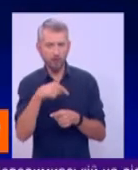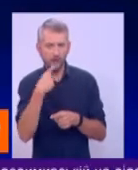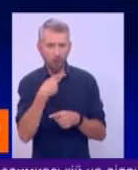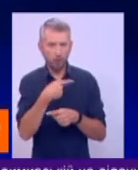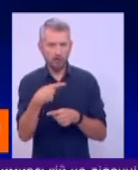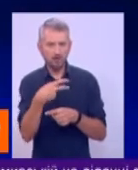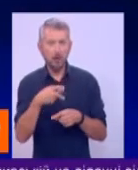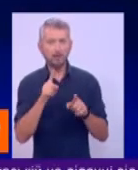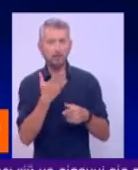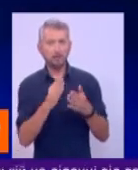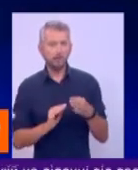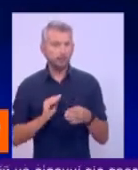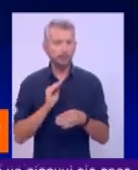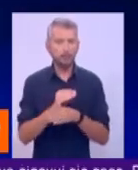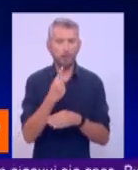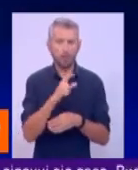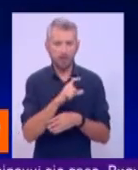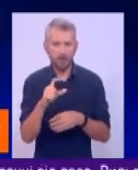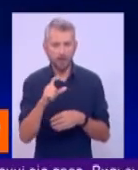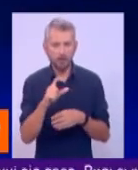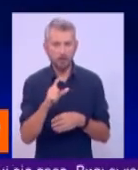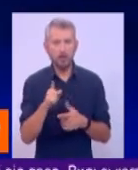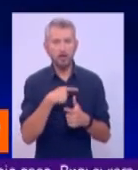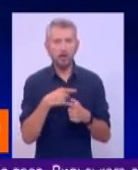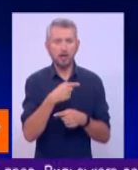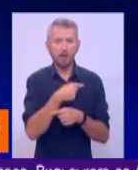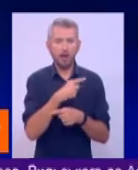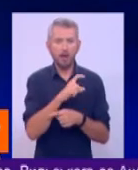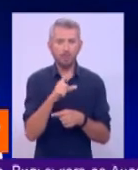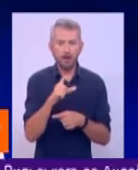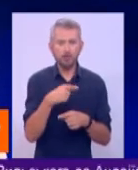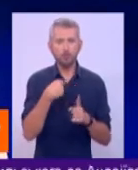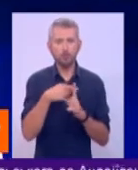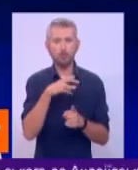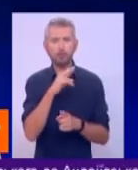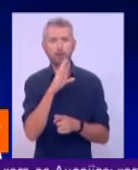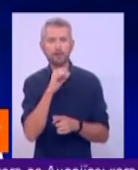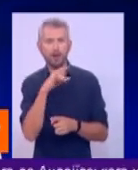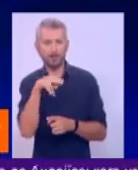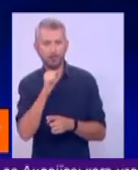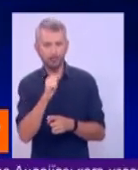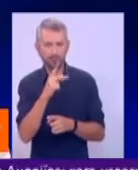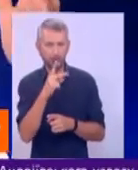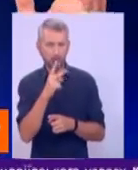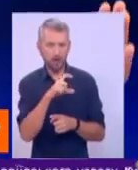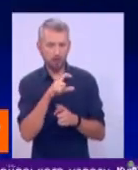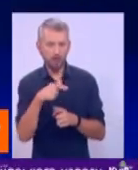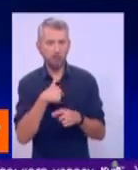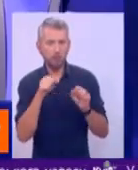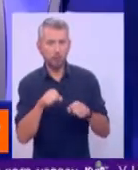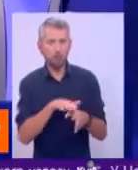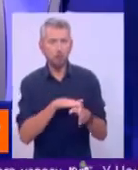счет надстройки одного этажа или этажа и мансардного этажа, полтора этажа, мы можем